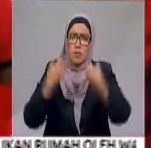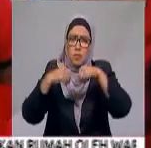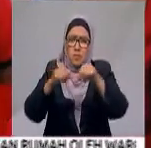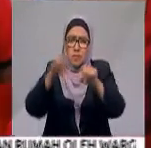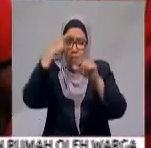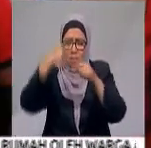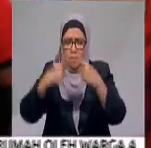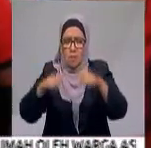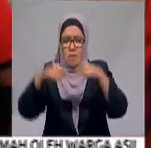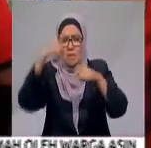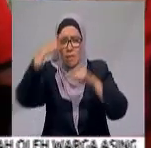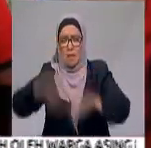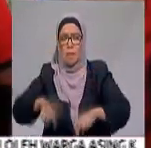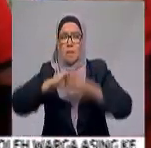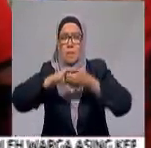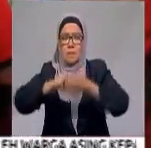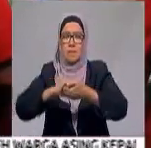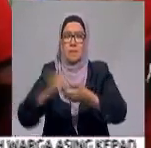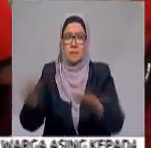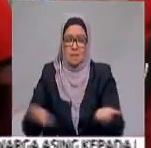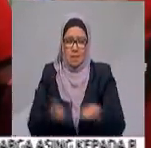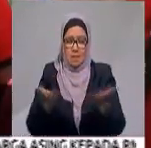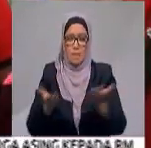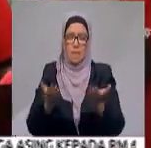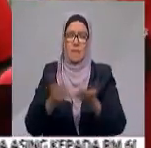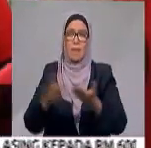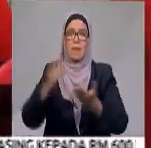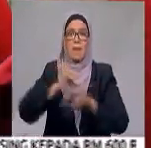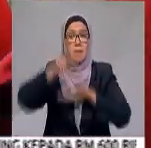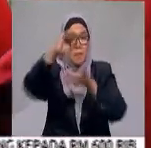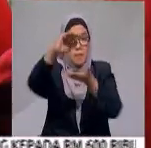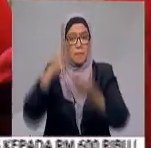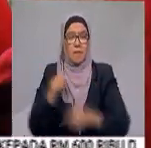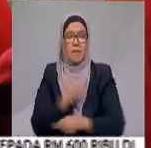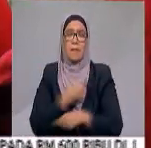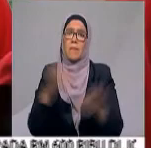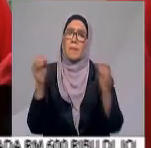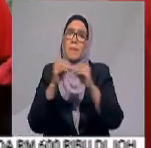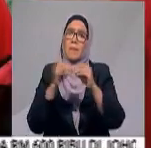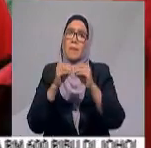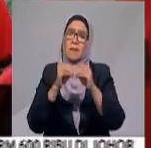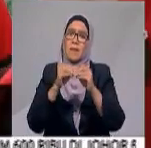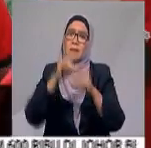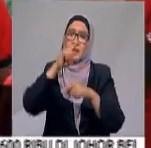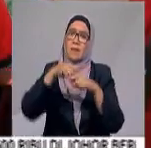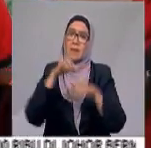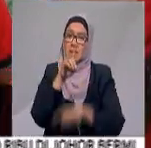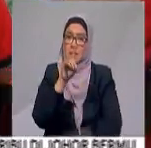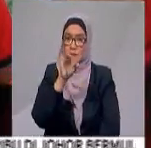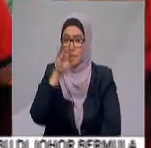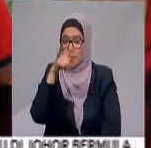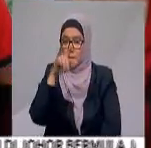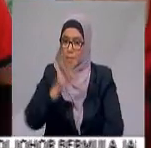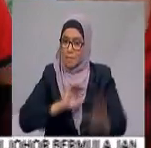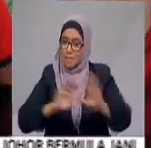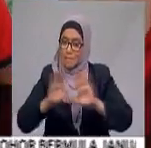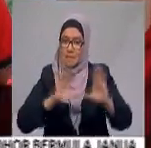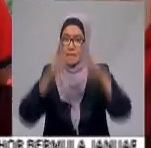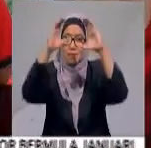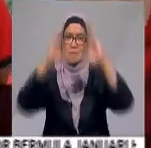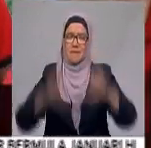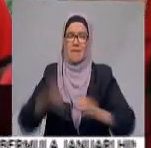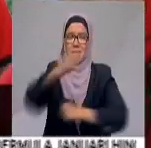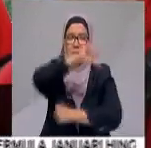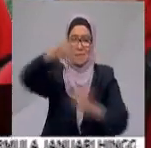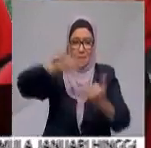di sini. Nah, jadi misi kita gitu, kita namanya social diplomasi ya, diplomatik secara kerakyatan. Jadi jangan